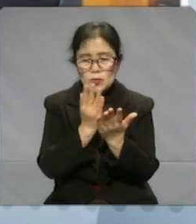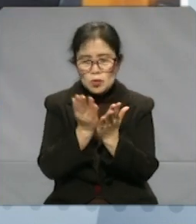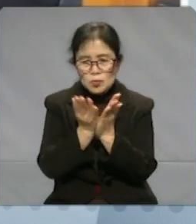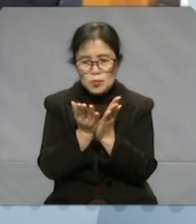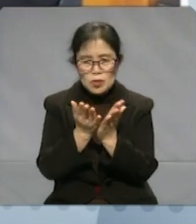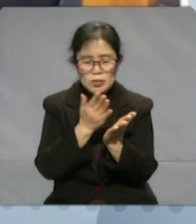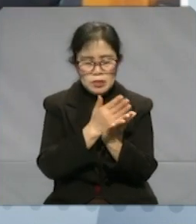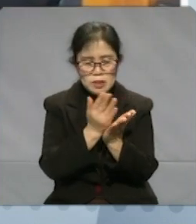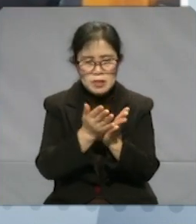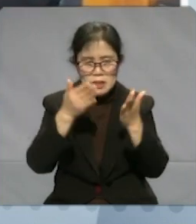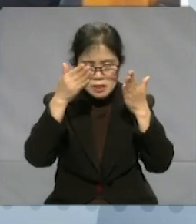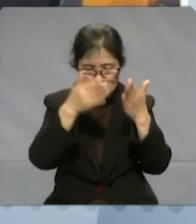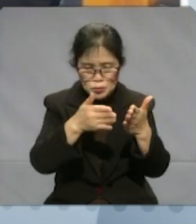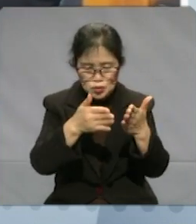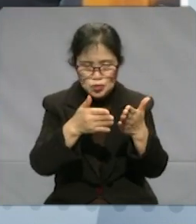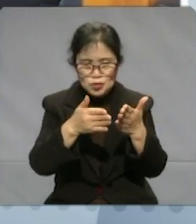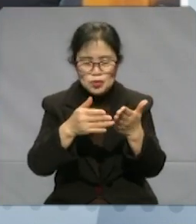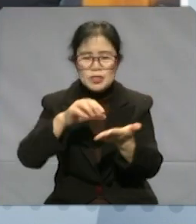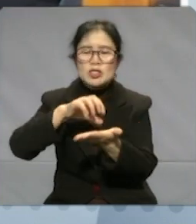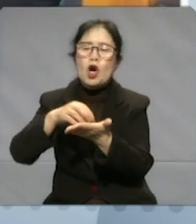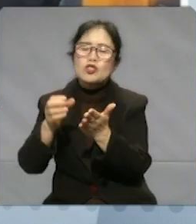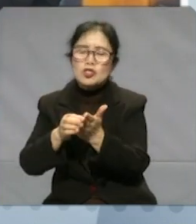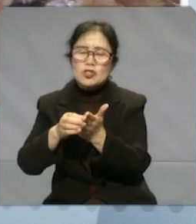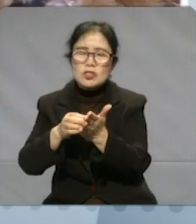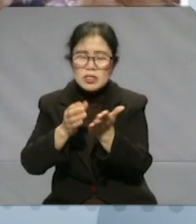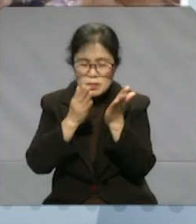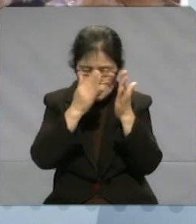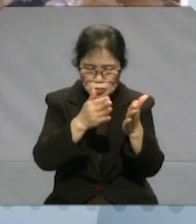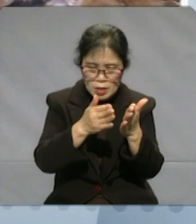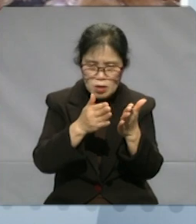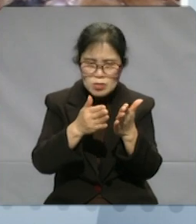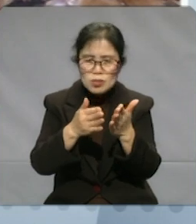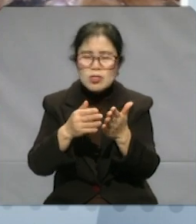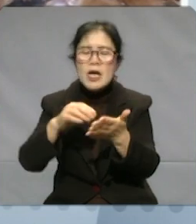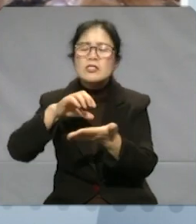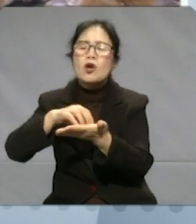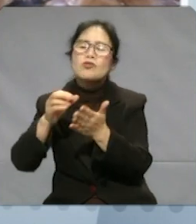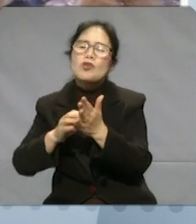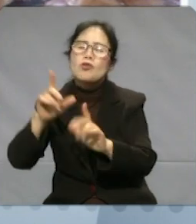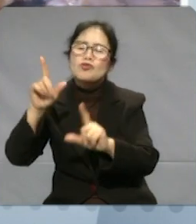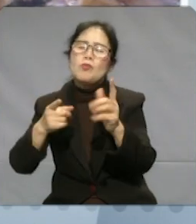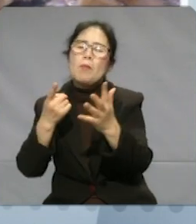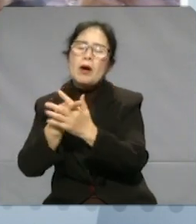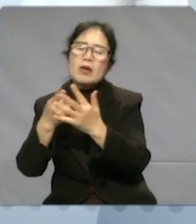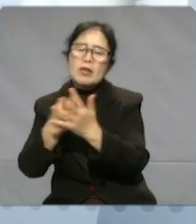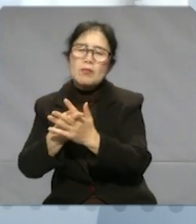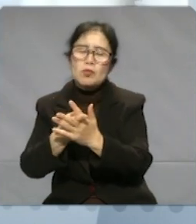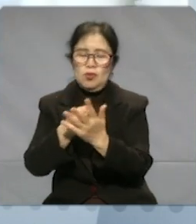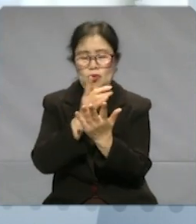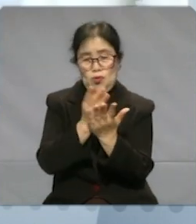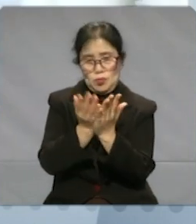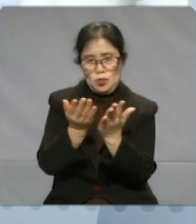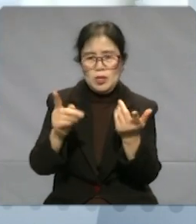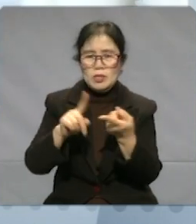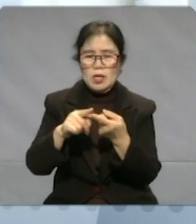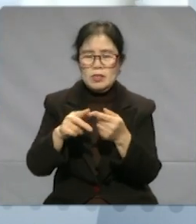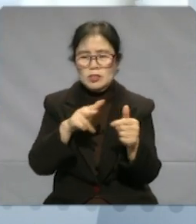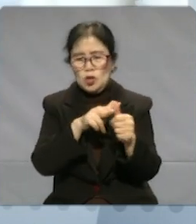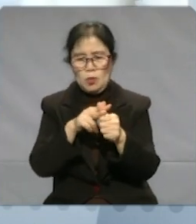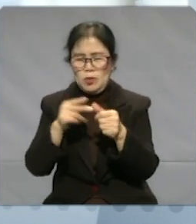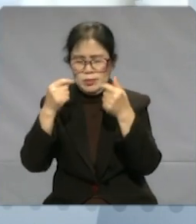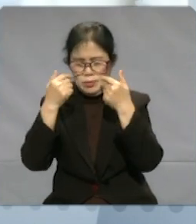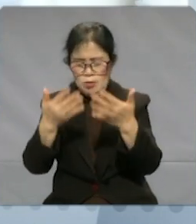집중 규모 아니면 적정 규모를 좀 파악하고 이 업종에 대한 정확한 정보를